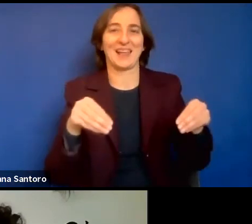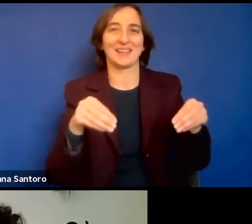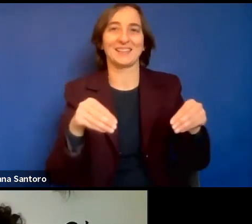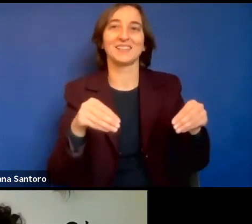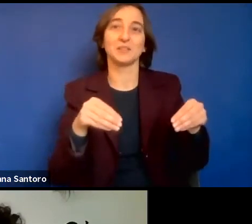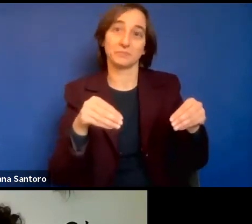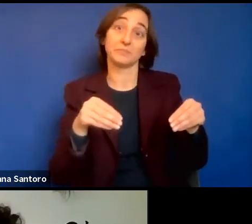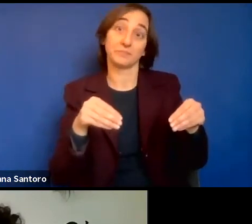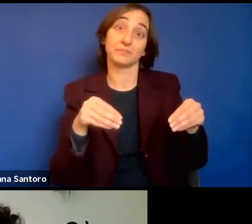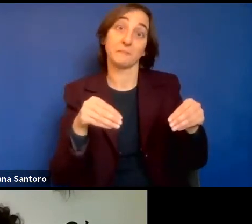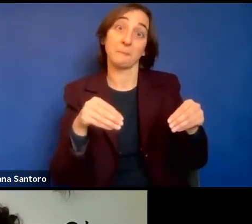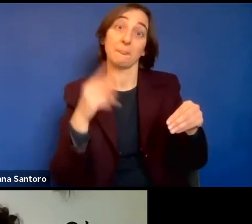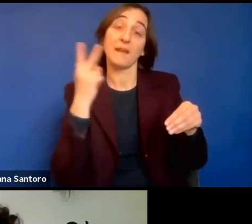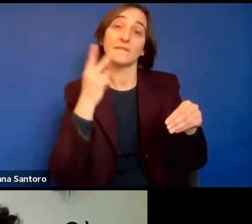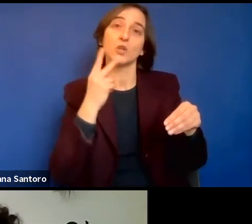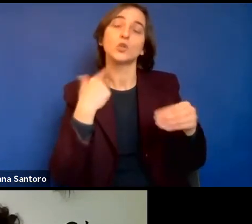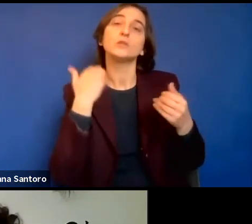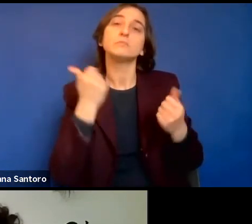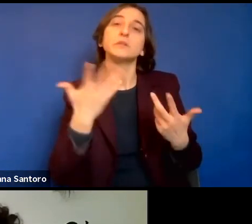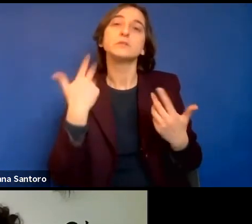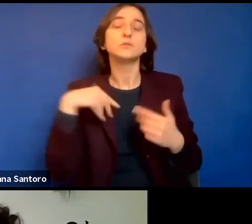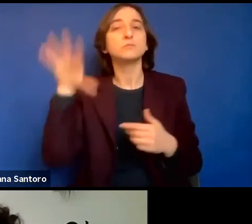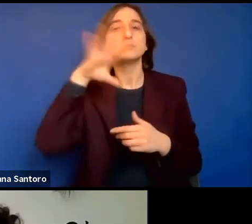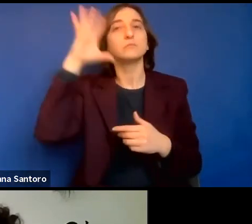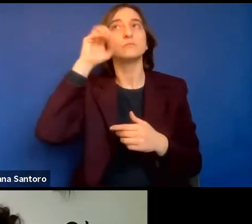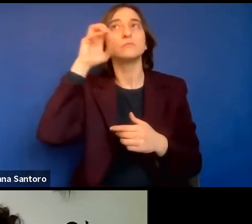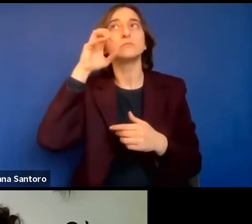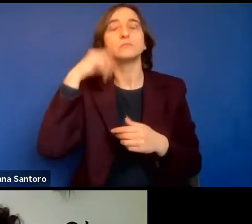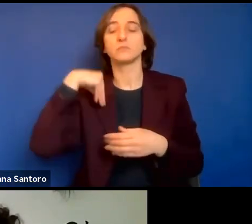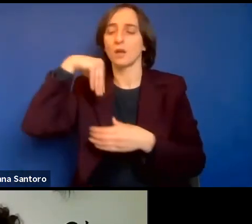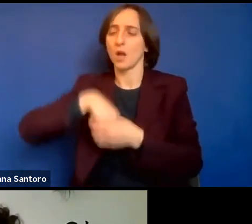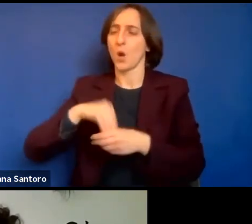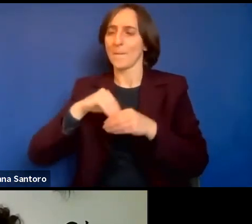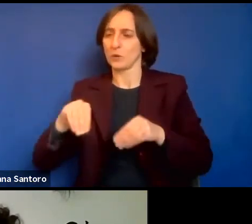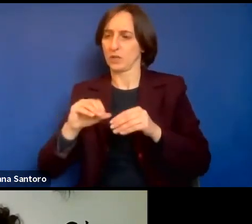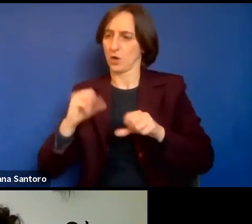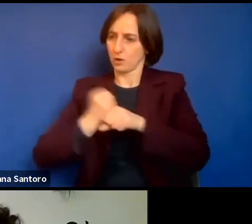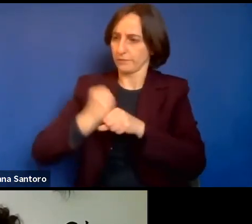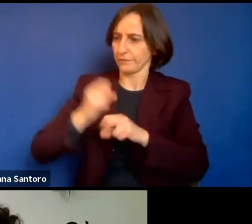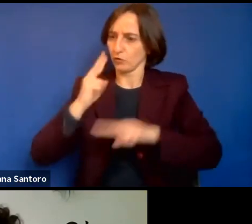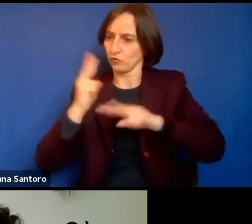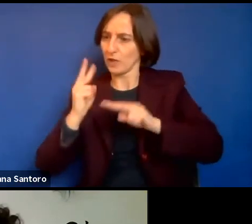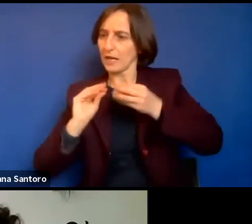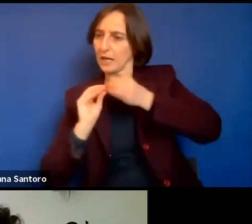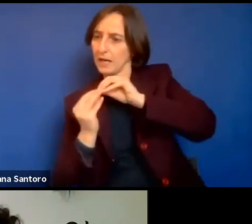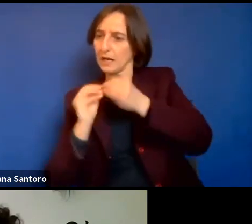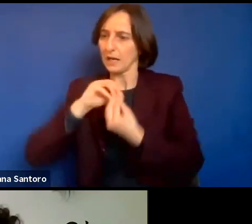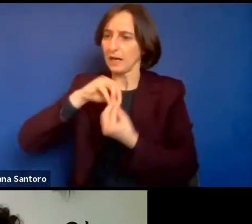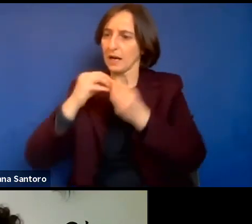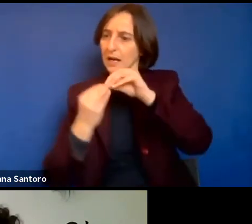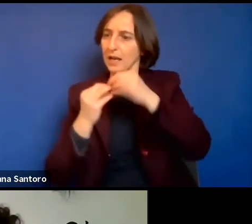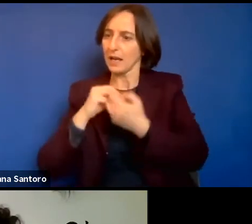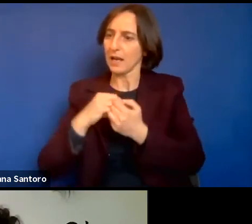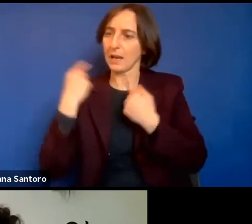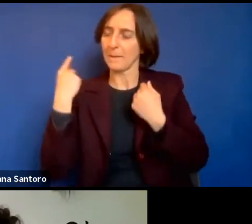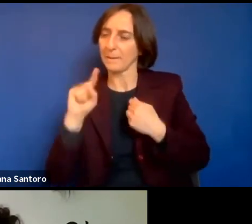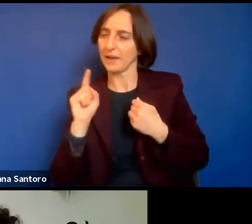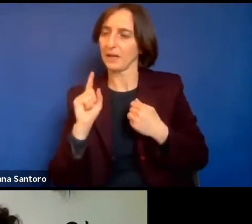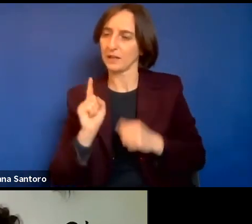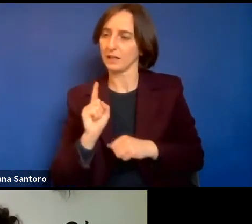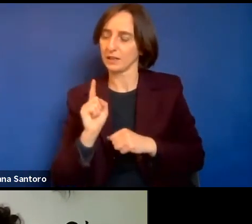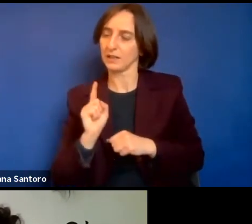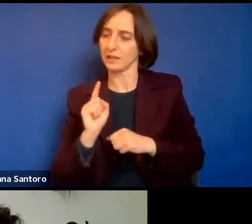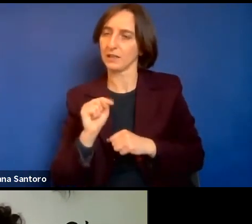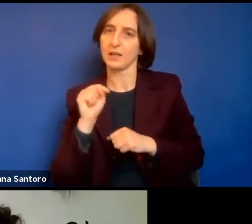si lavori tanto all'interno dei musei per raggiungere i cosiddetti non pubblici, quando a volte si trascura